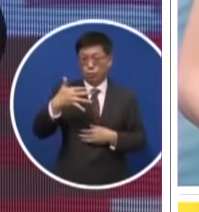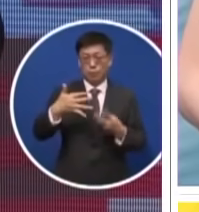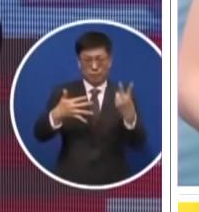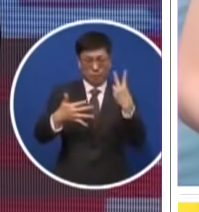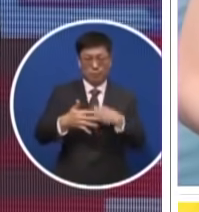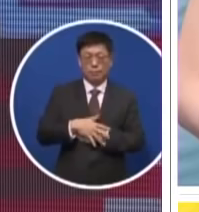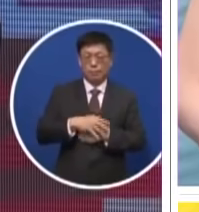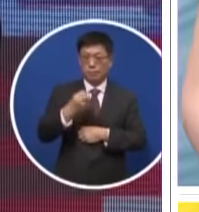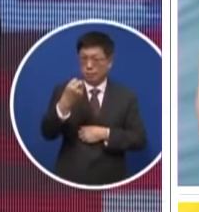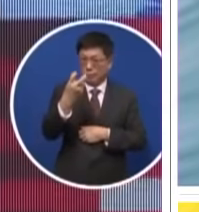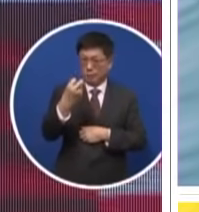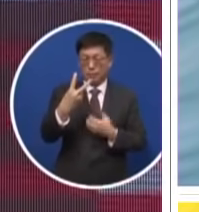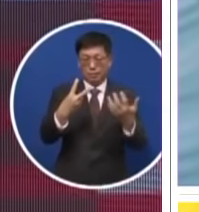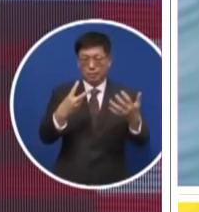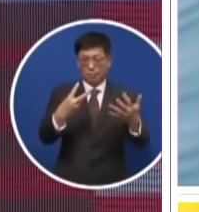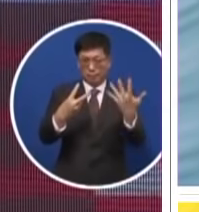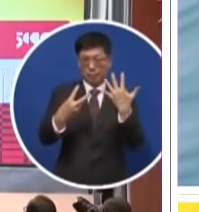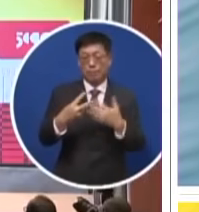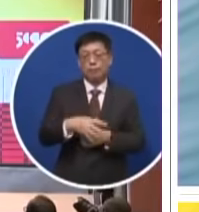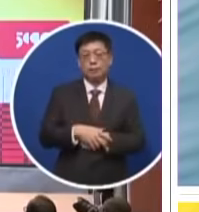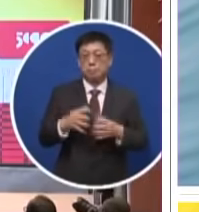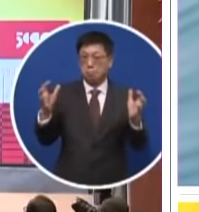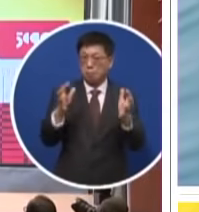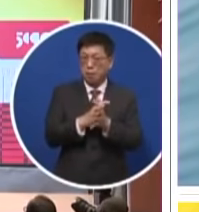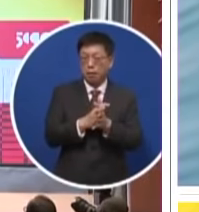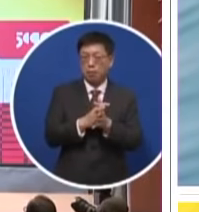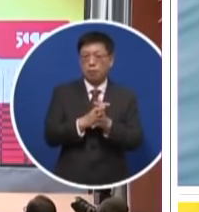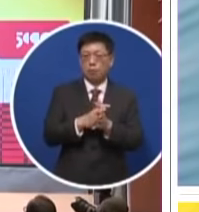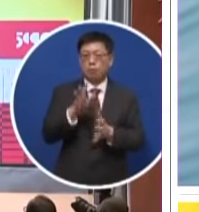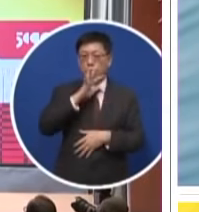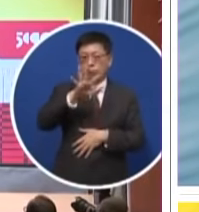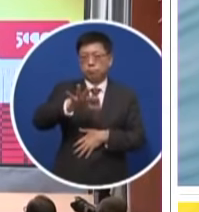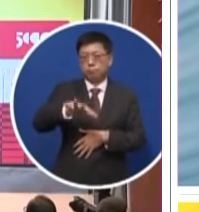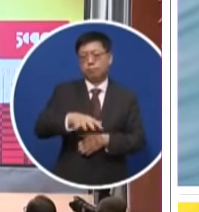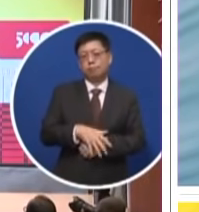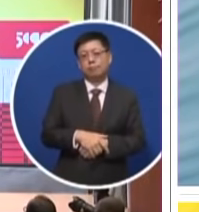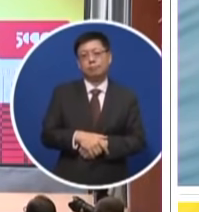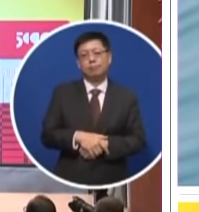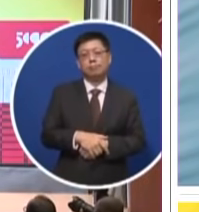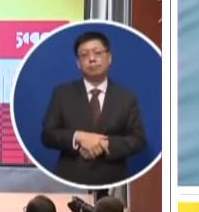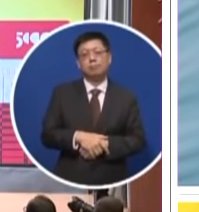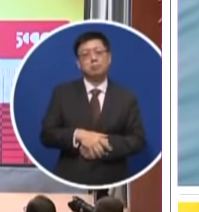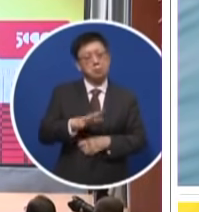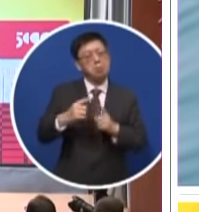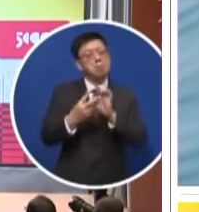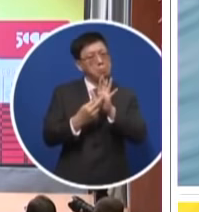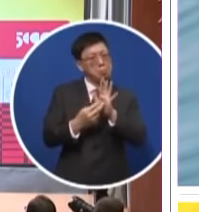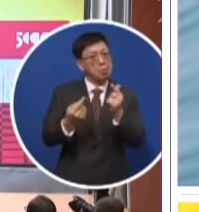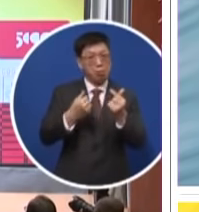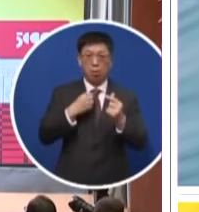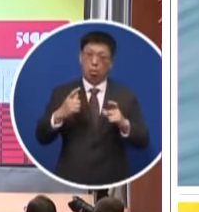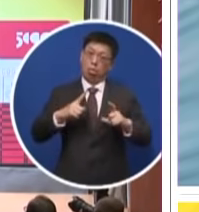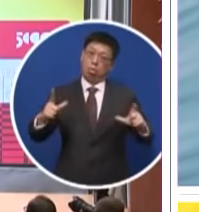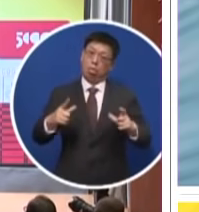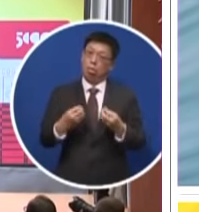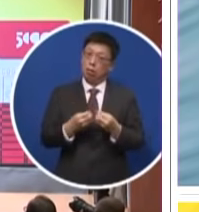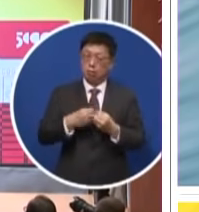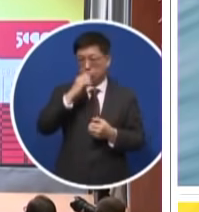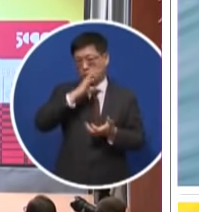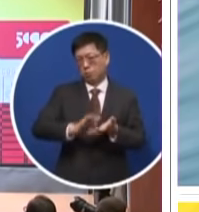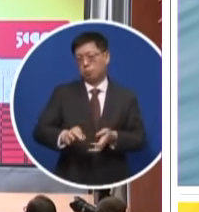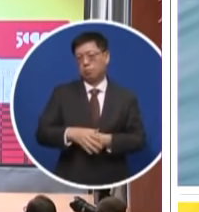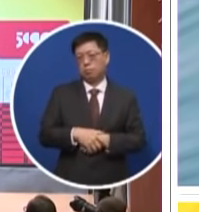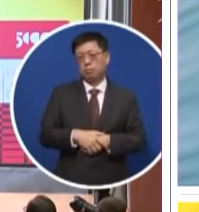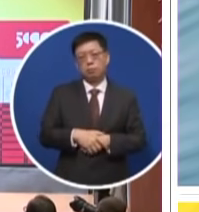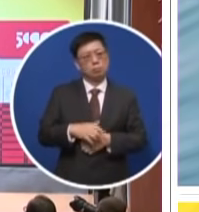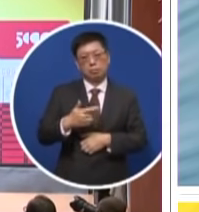来，捡两万块退伊，哦，啊，我搁上恁两个吹风，哦，对不对？哦，啊，这里长也有亲自送钱到